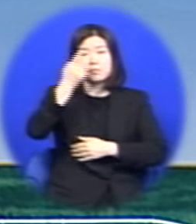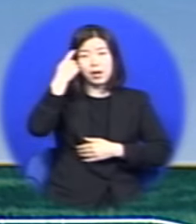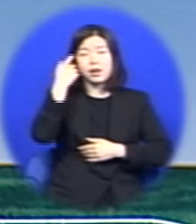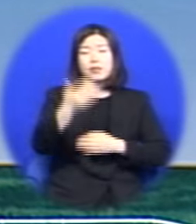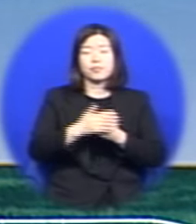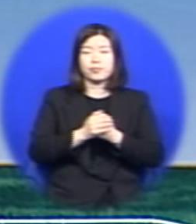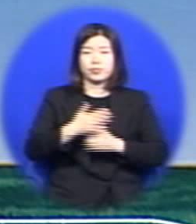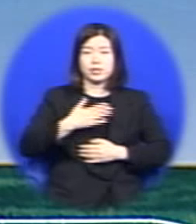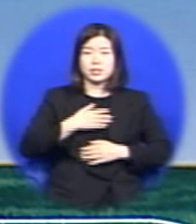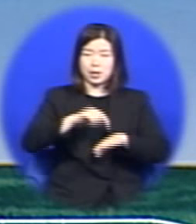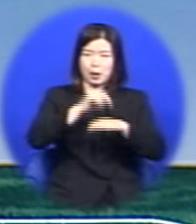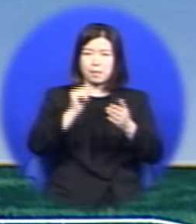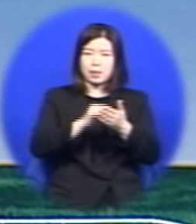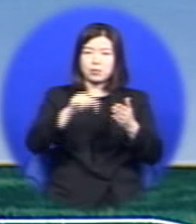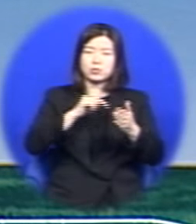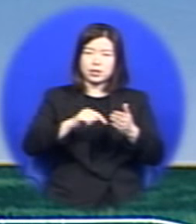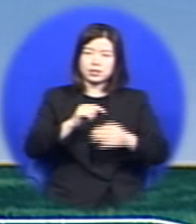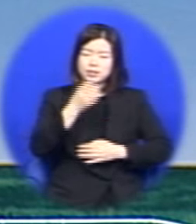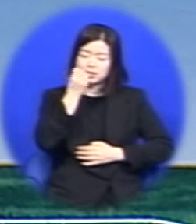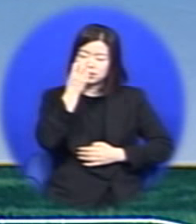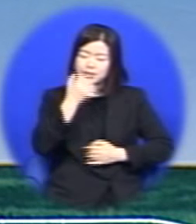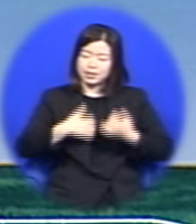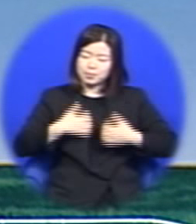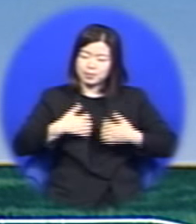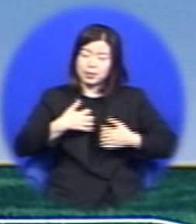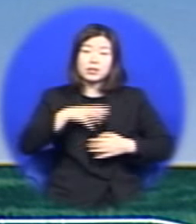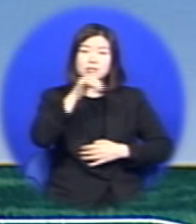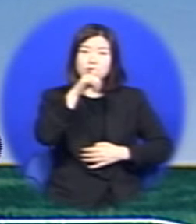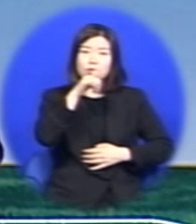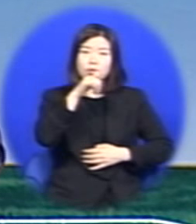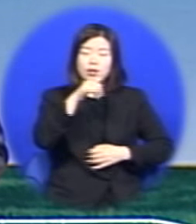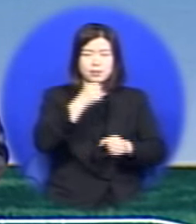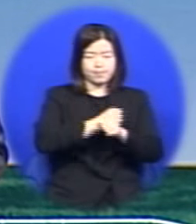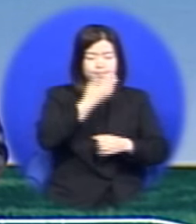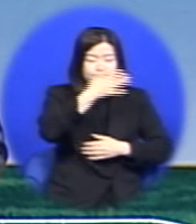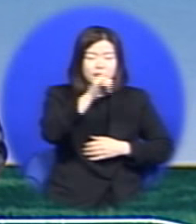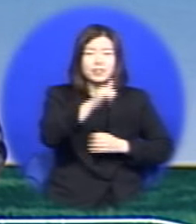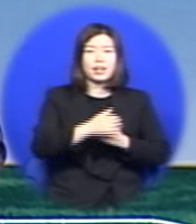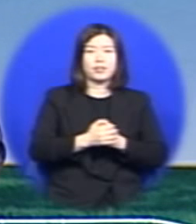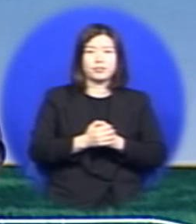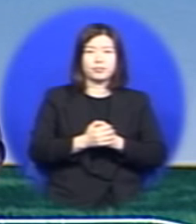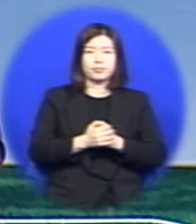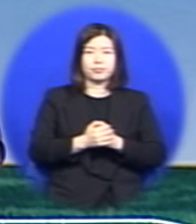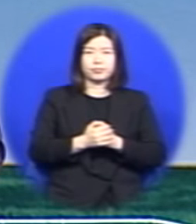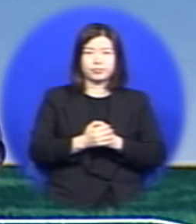제 마음속에는 이상한 흥분이 있습니다. 할 수 있다.